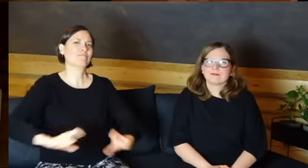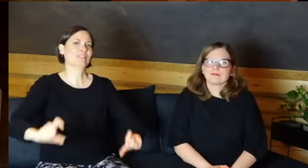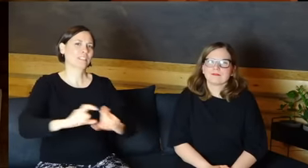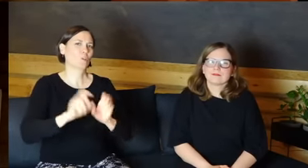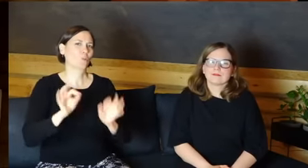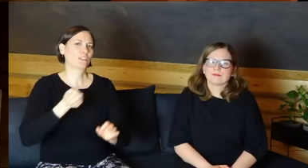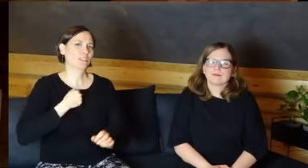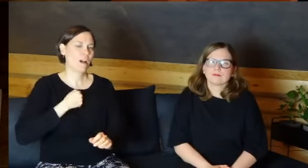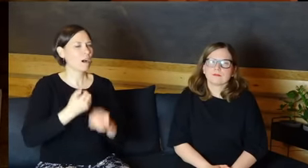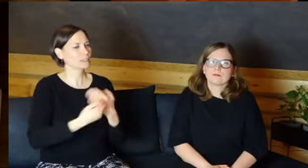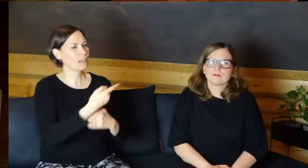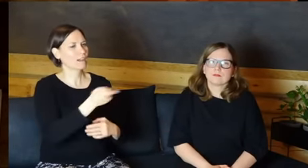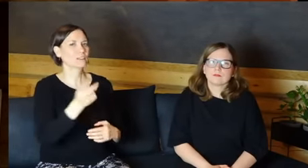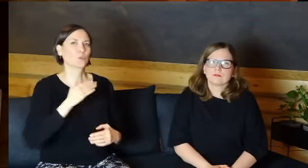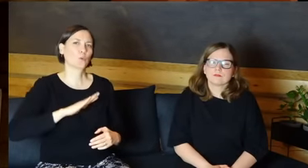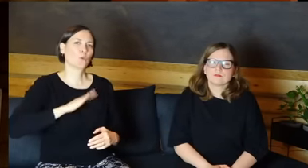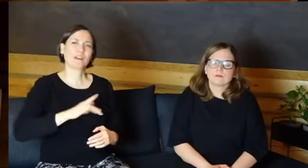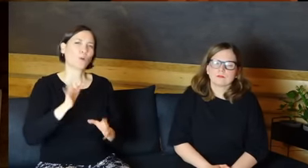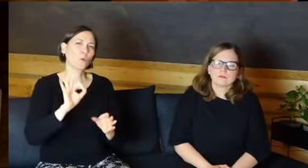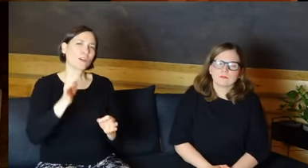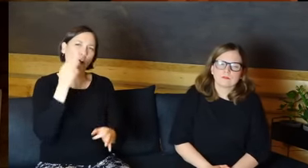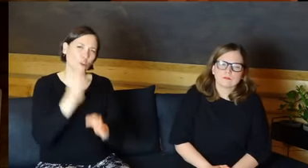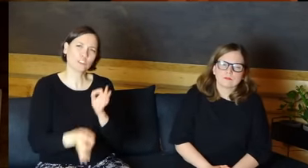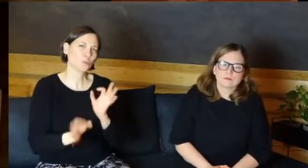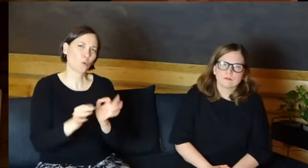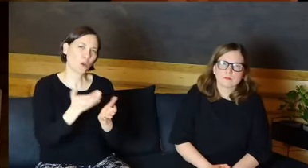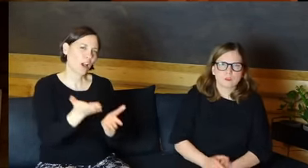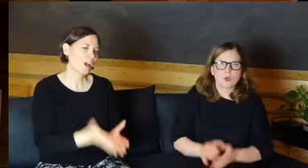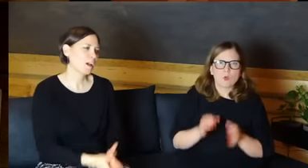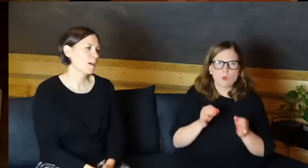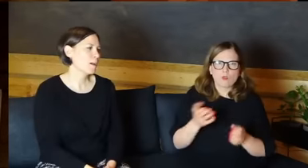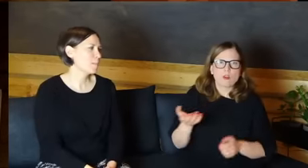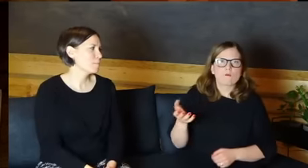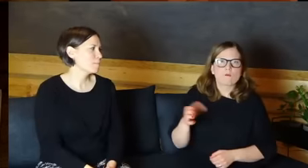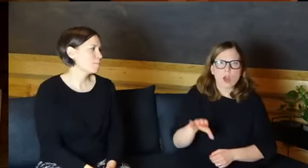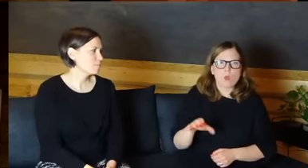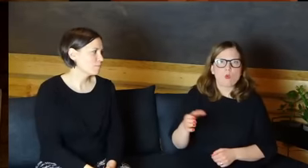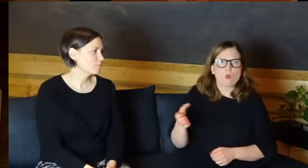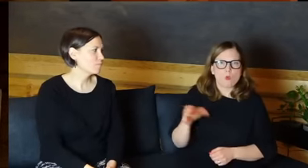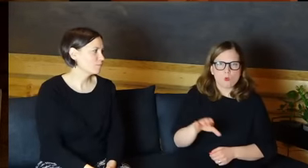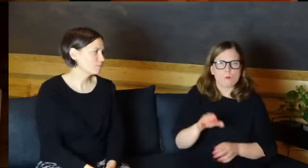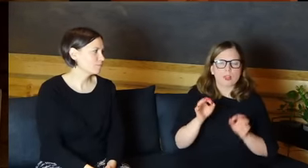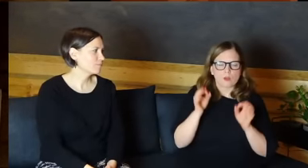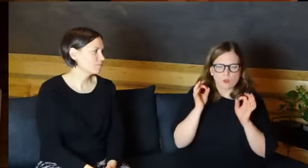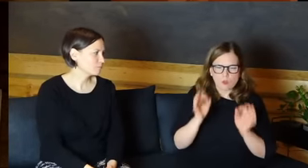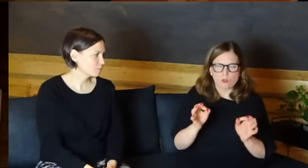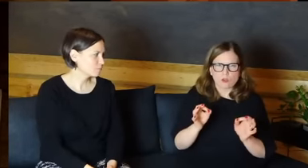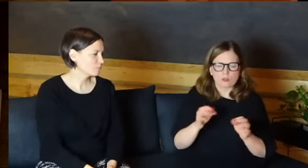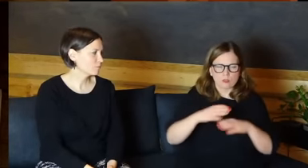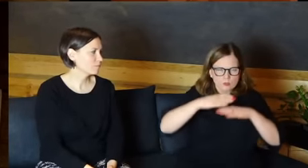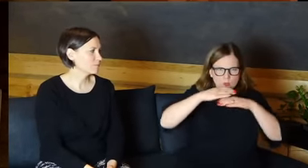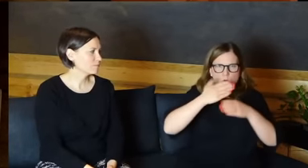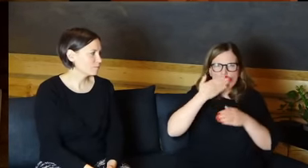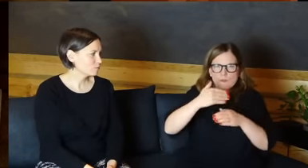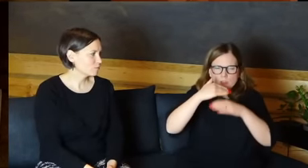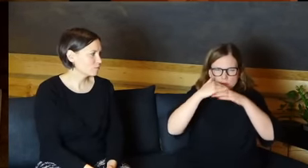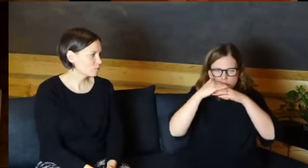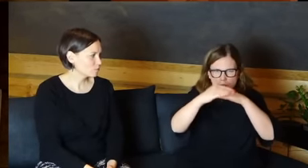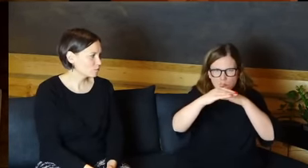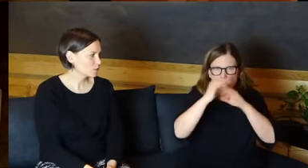asiakas on tyytyväinen. No suoritetta se valuu hyvin. Se valuuhan on kaikista tärkeä. Korko hyvin ja